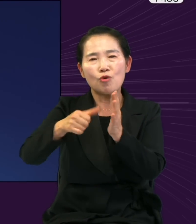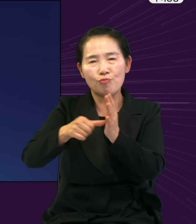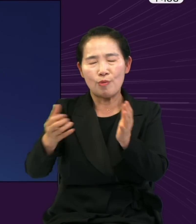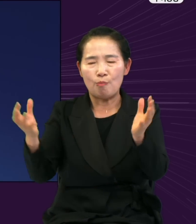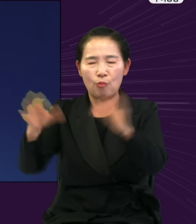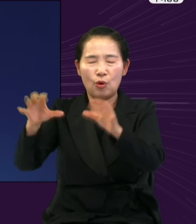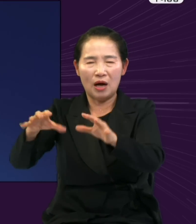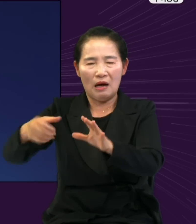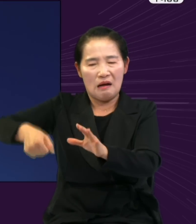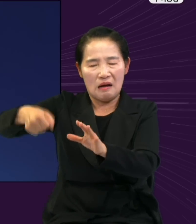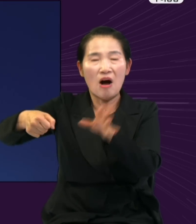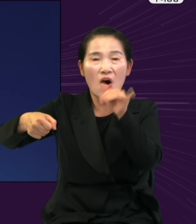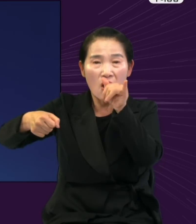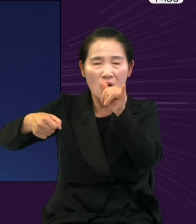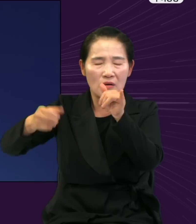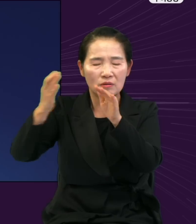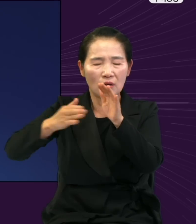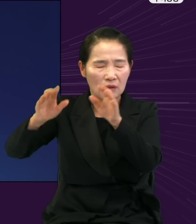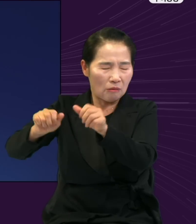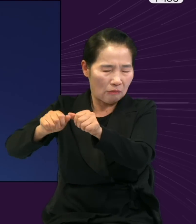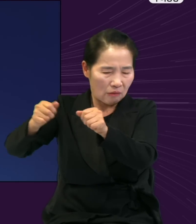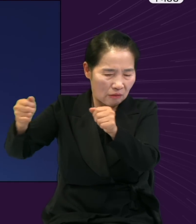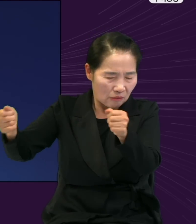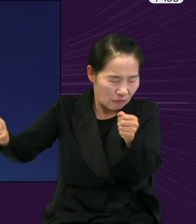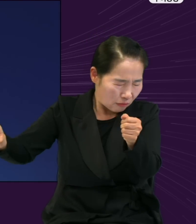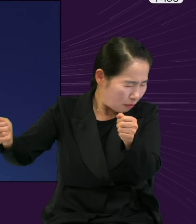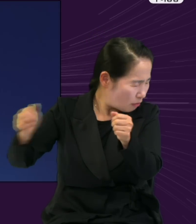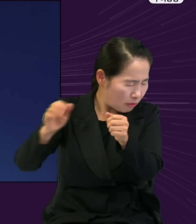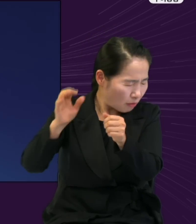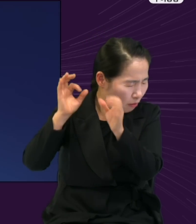열어보고 있어요. 먼지만 켜켜이 쌓여가고 있습니다.